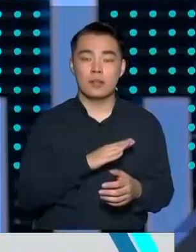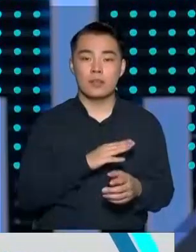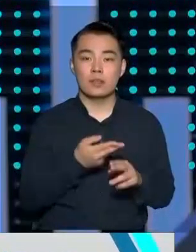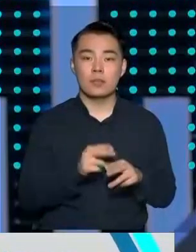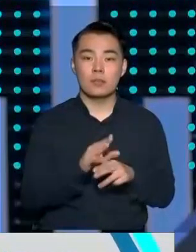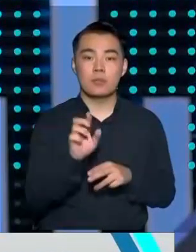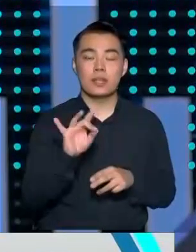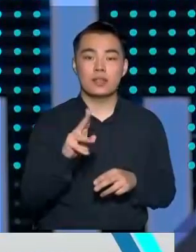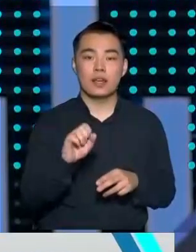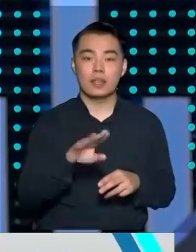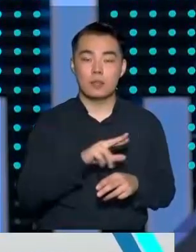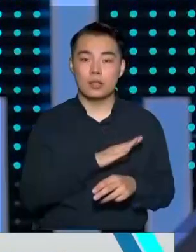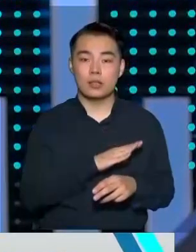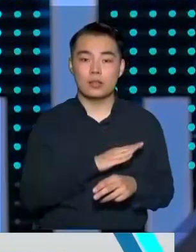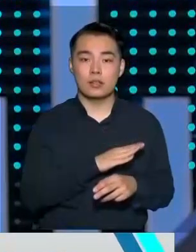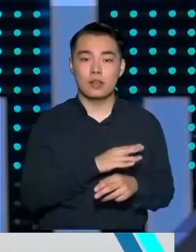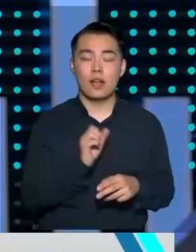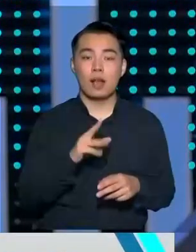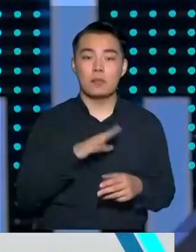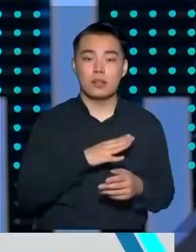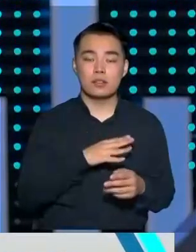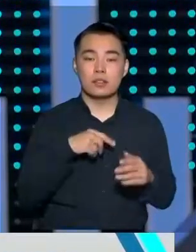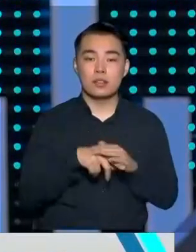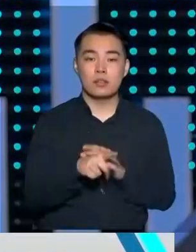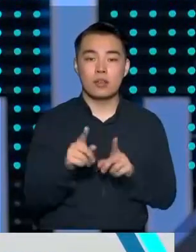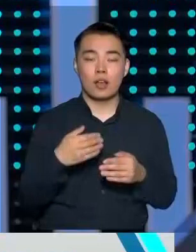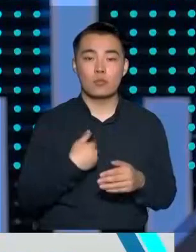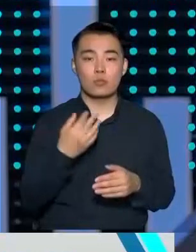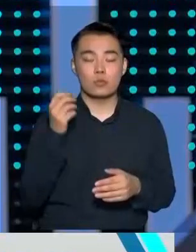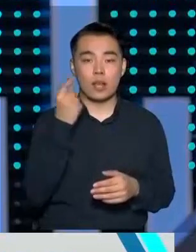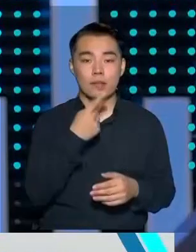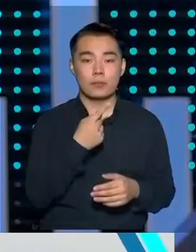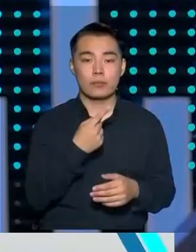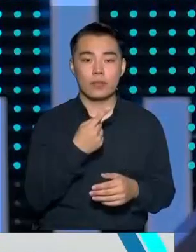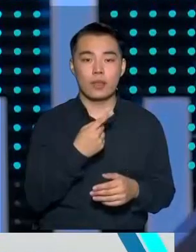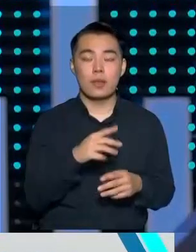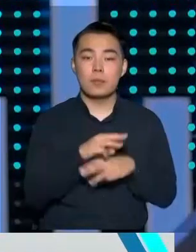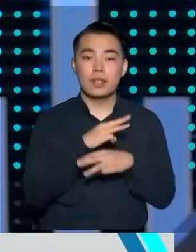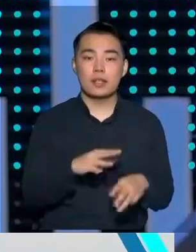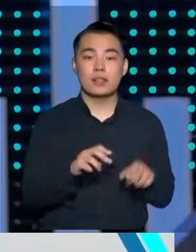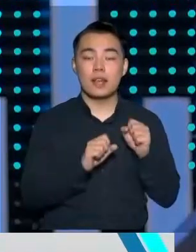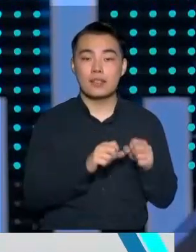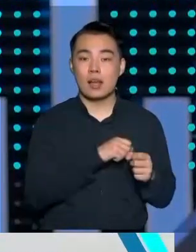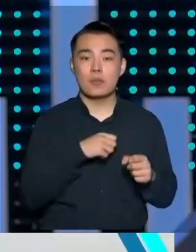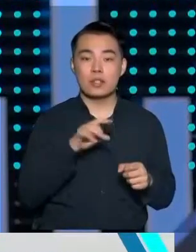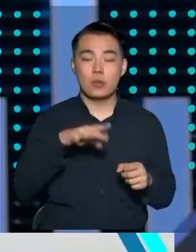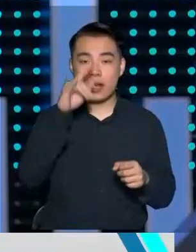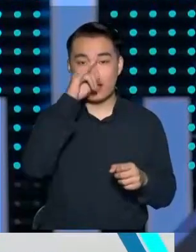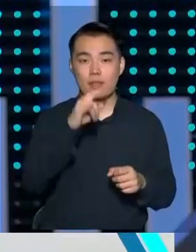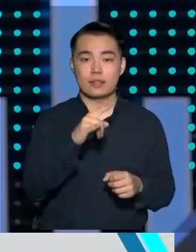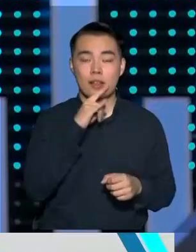идет речь? Вот подробнее, если можете поделиться. Да, Министерство здравоохранения Республики